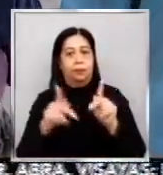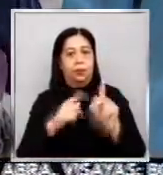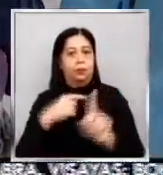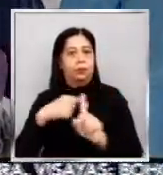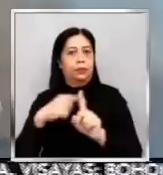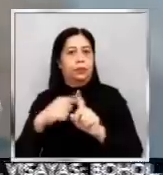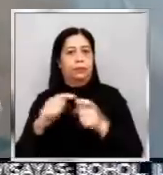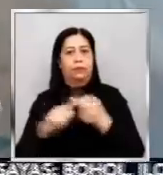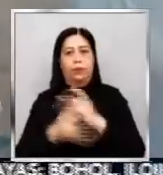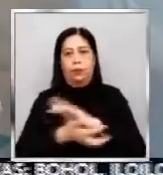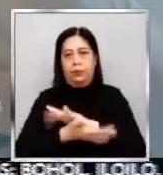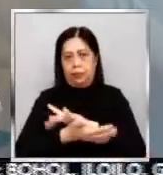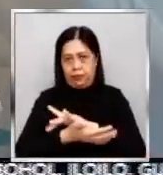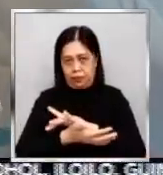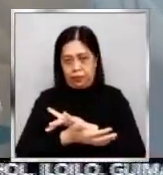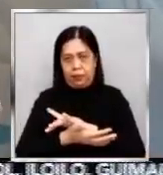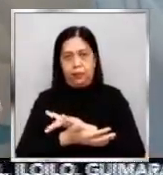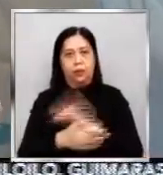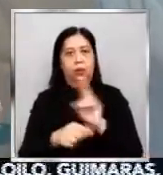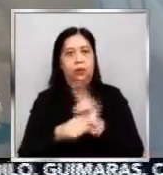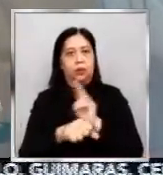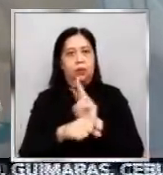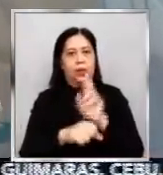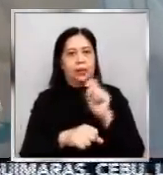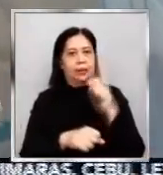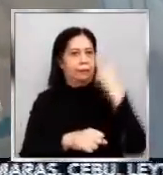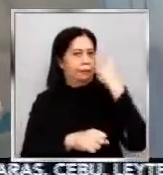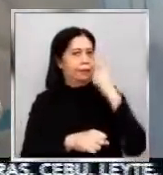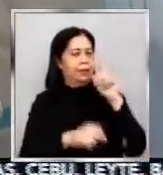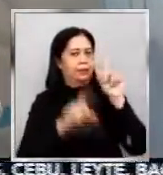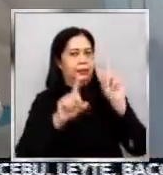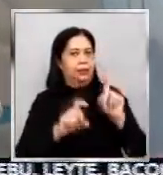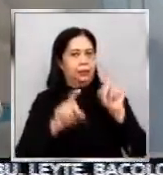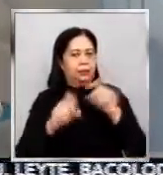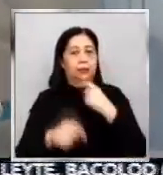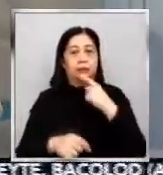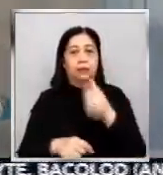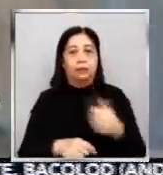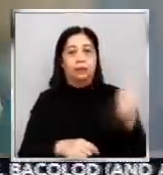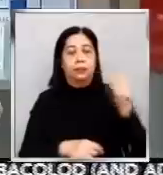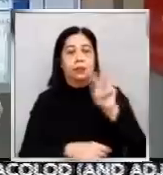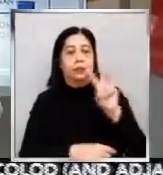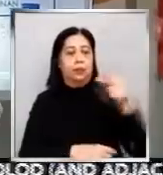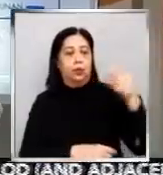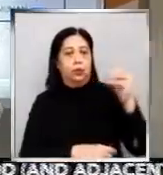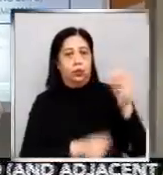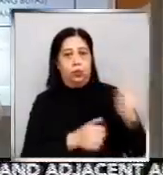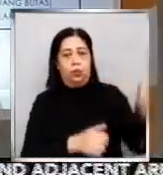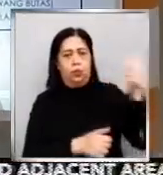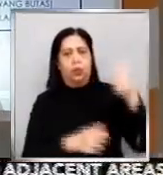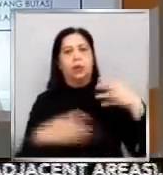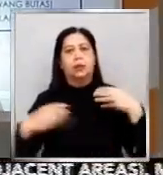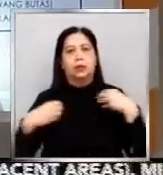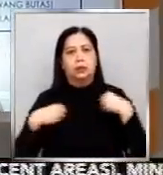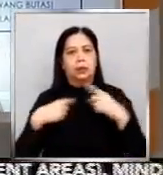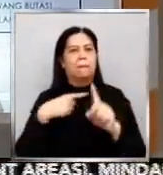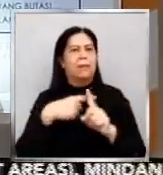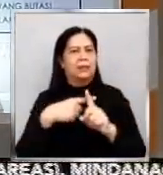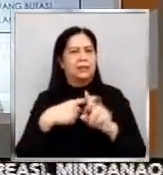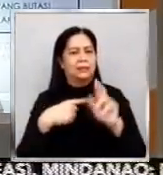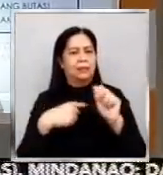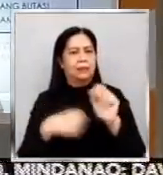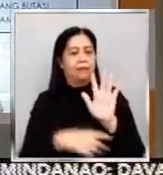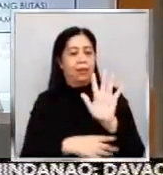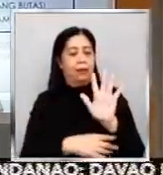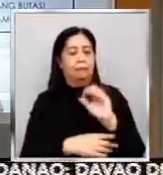COVID-19 gamit ang RT-PCR test. Ayon sa WHO, acceptable positivity rate ang 5%